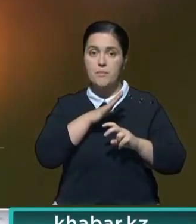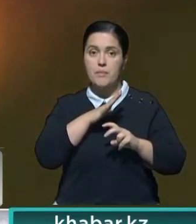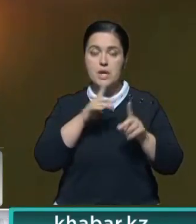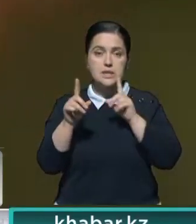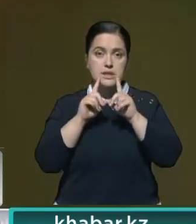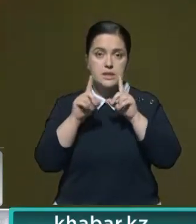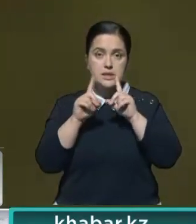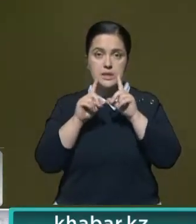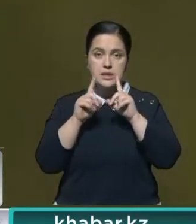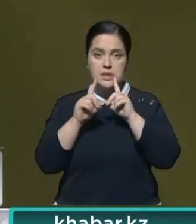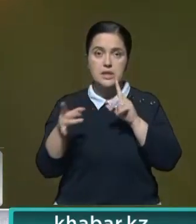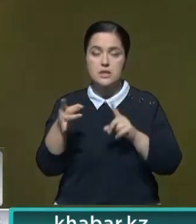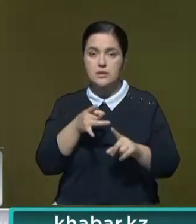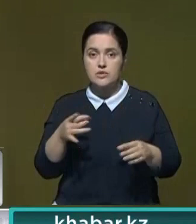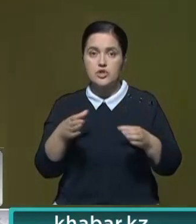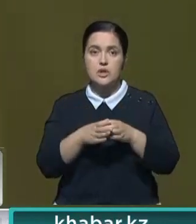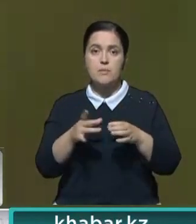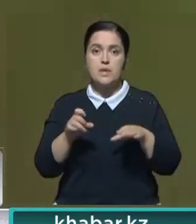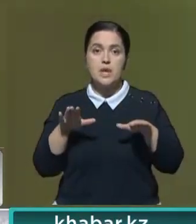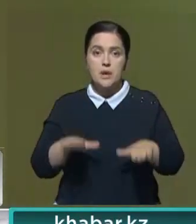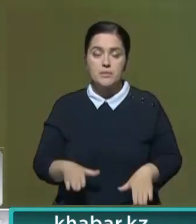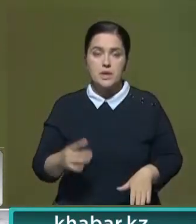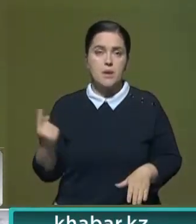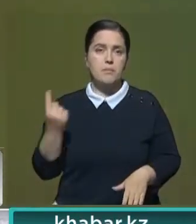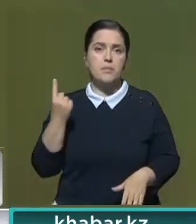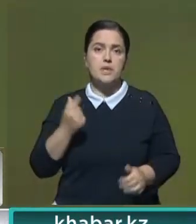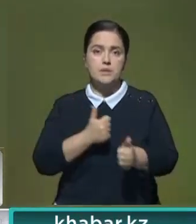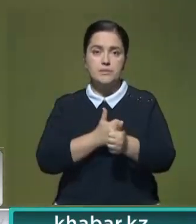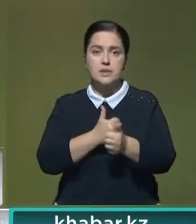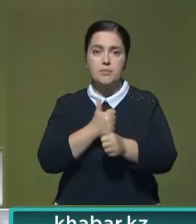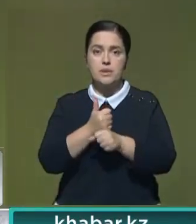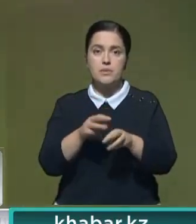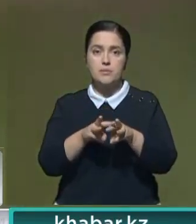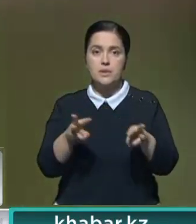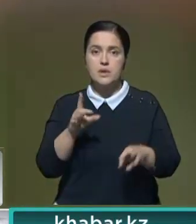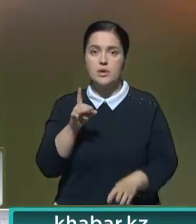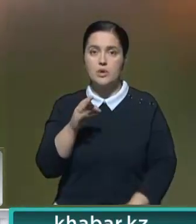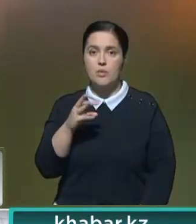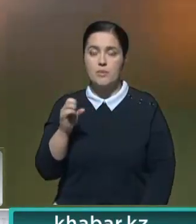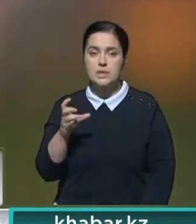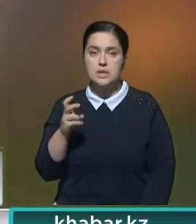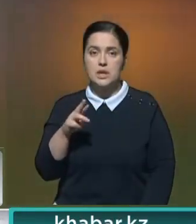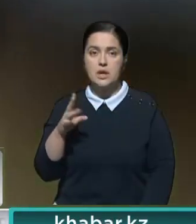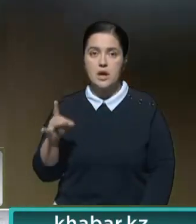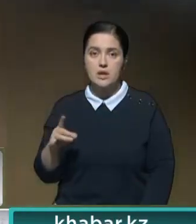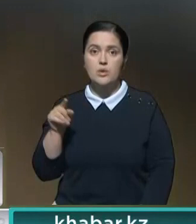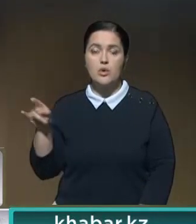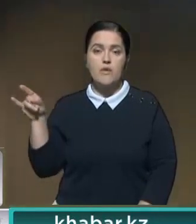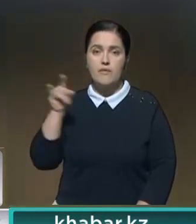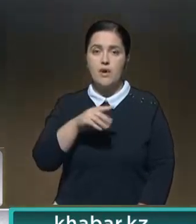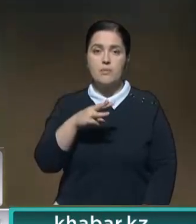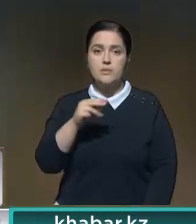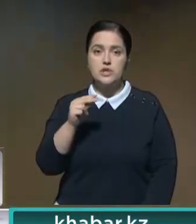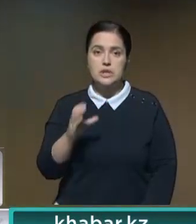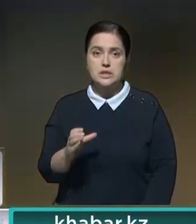заселения заседание республиканского штаба на месте находится первый заместитель премьеры министра Роман Скляр также туда